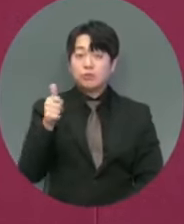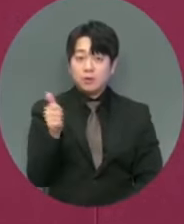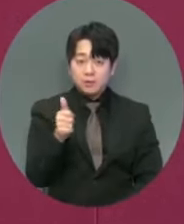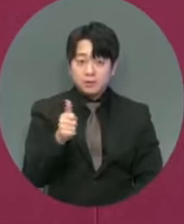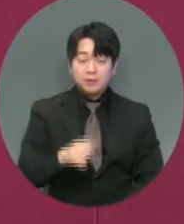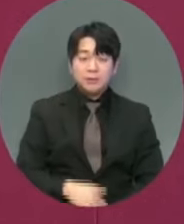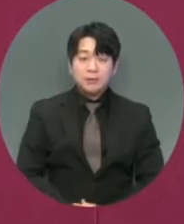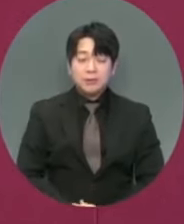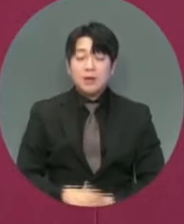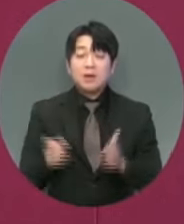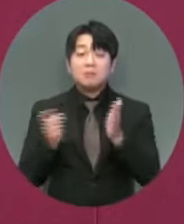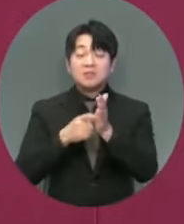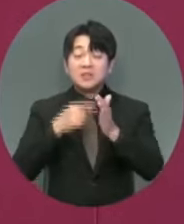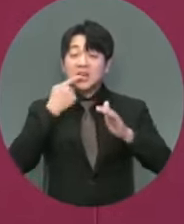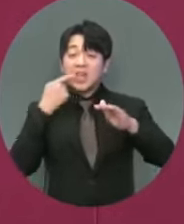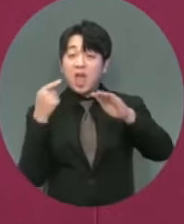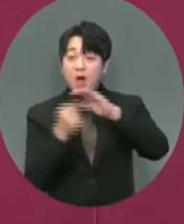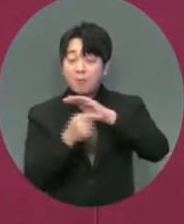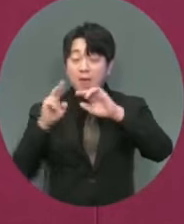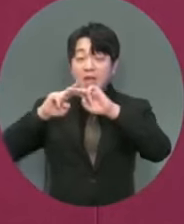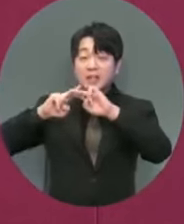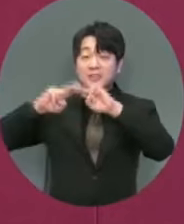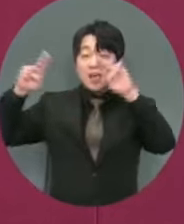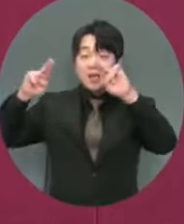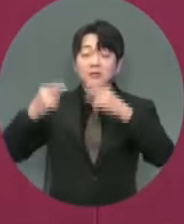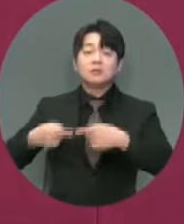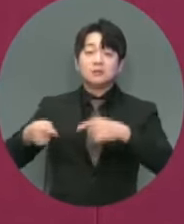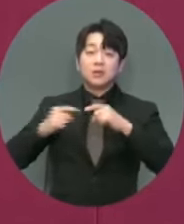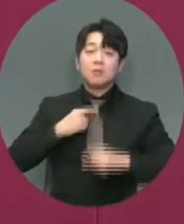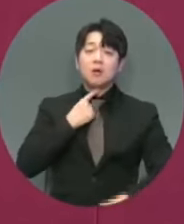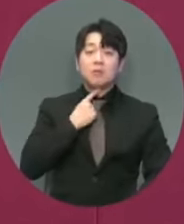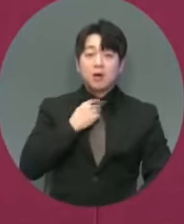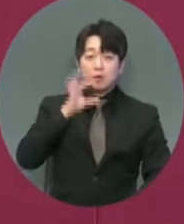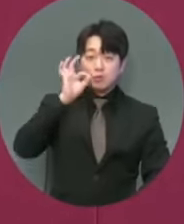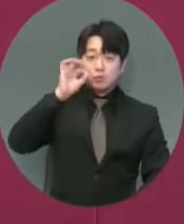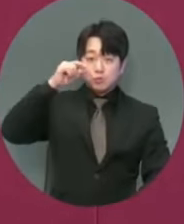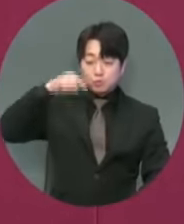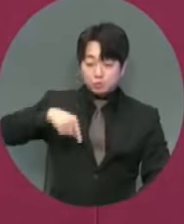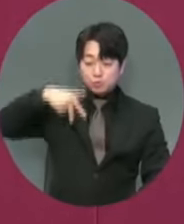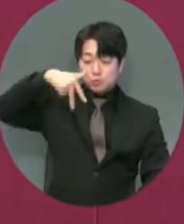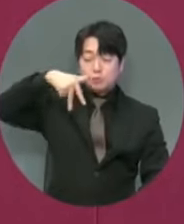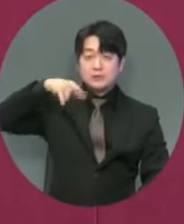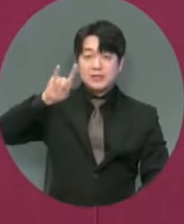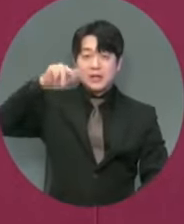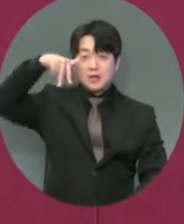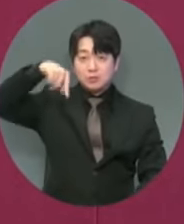비상계엄 해제 요구안 결의안에 참석한 우재준 의원,